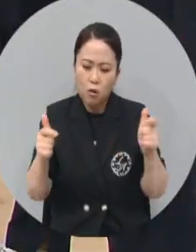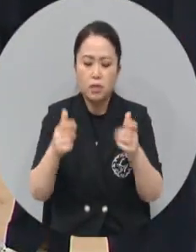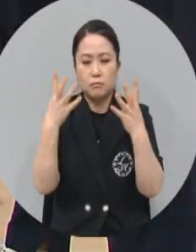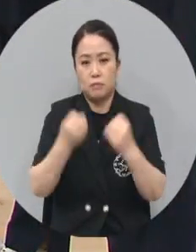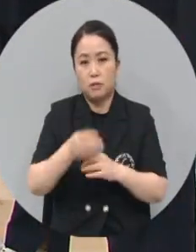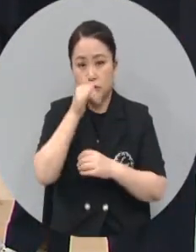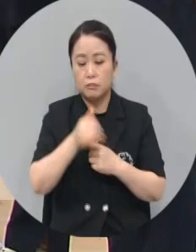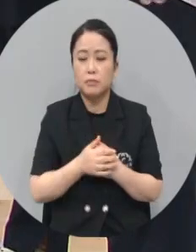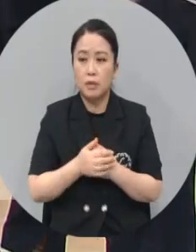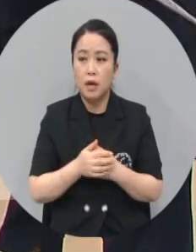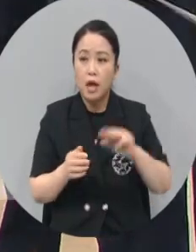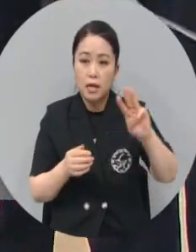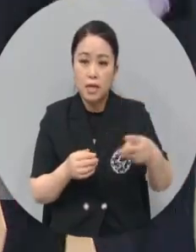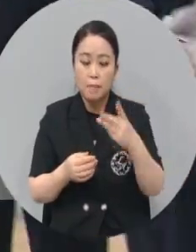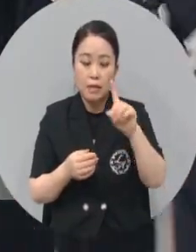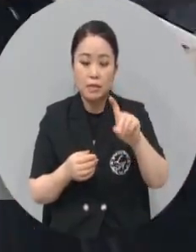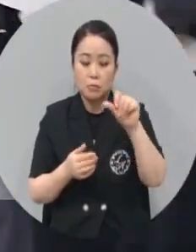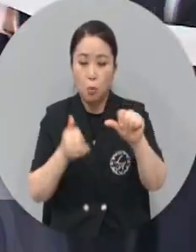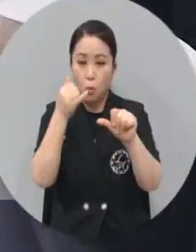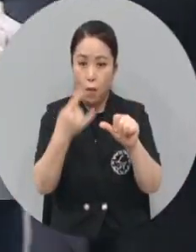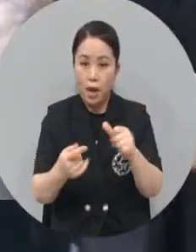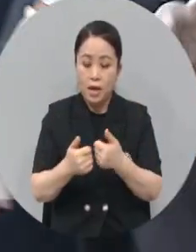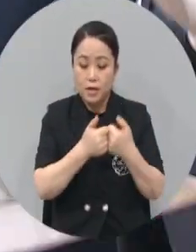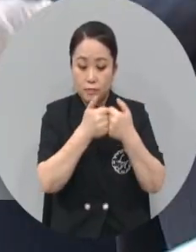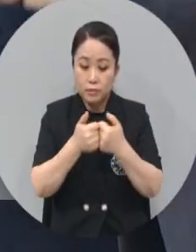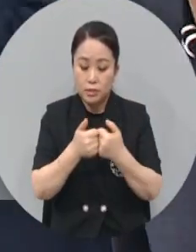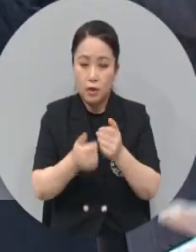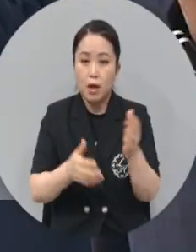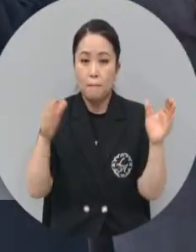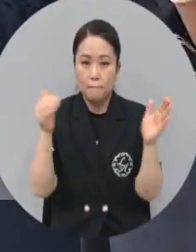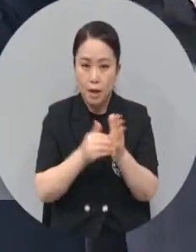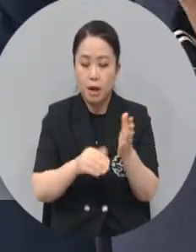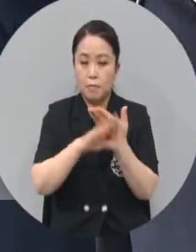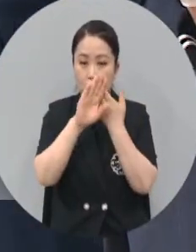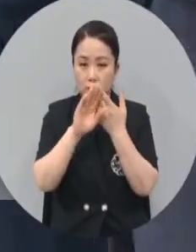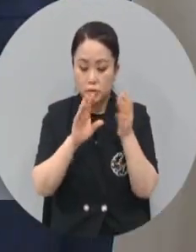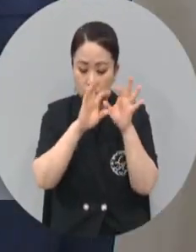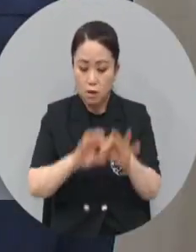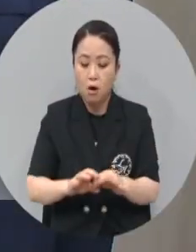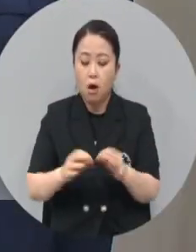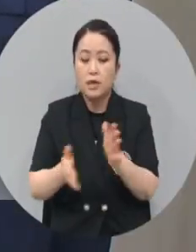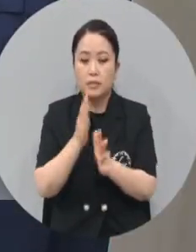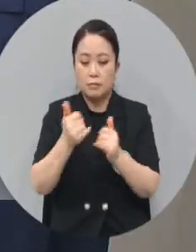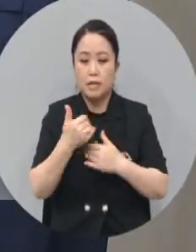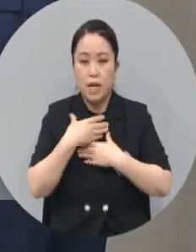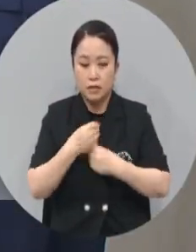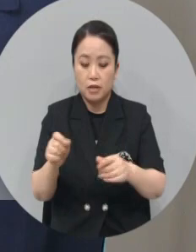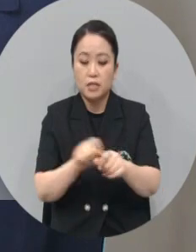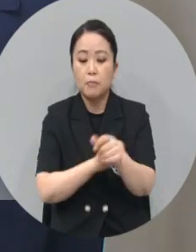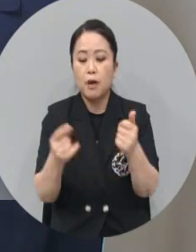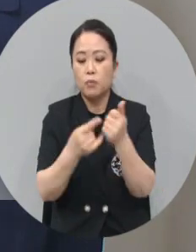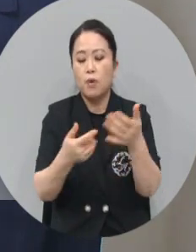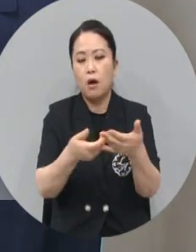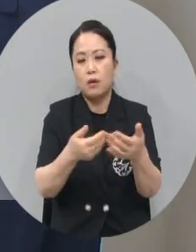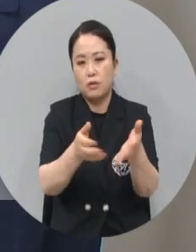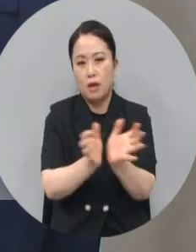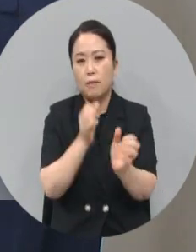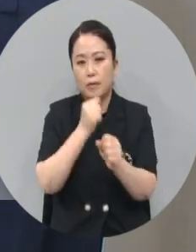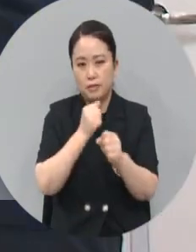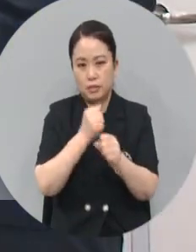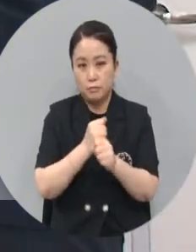부산시의회는 315회 임시회를 마무리하면서 시민안전특별위원회를 출범시켰습니다. 위원 13명으로